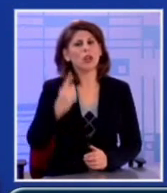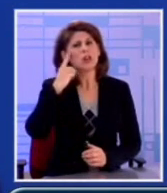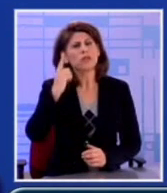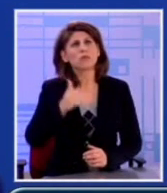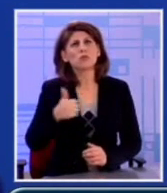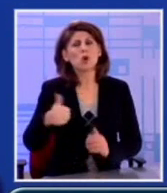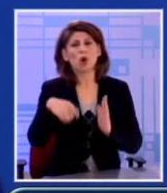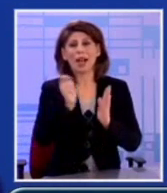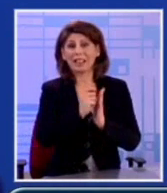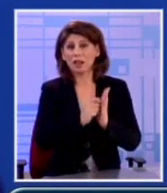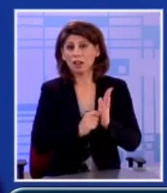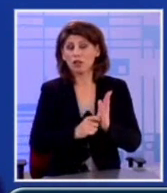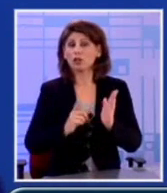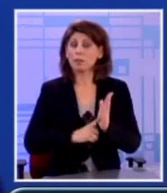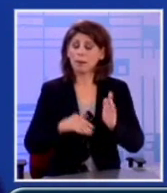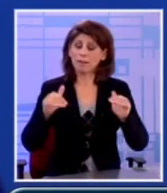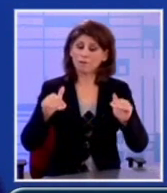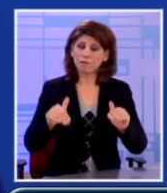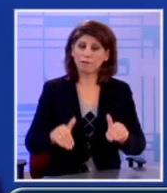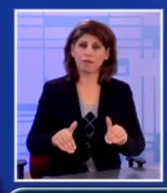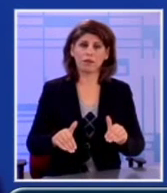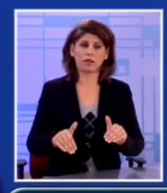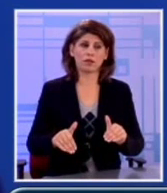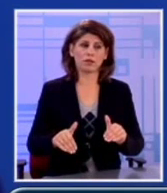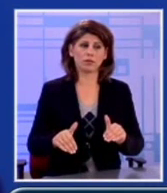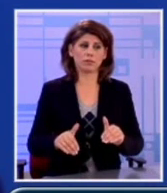μόνο η καταγραφή ότι πρέπει να τηρείται η